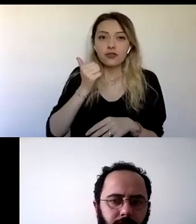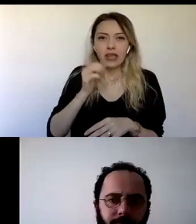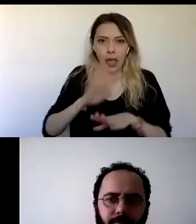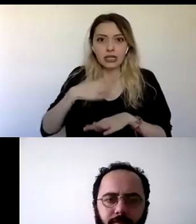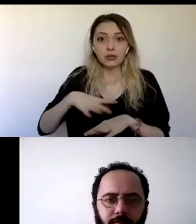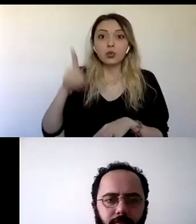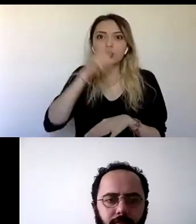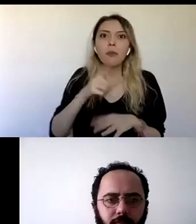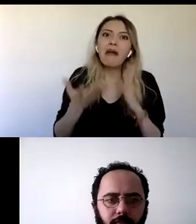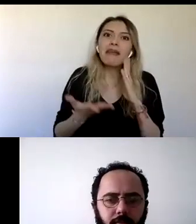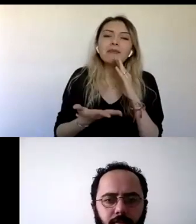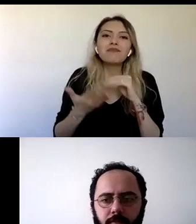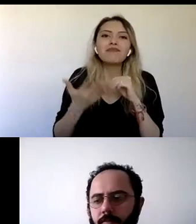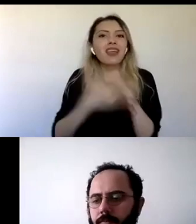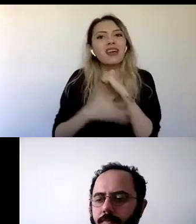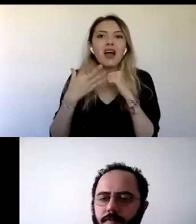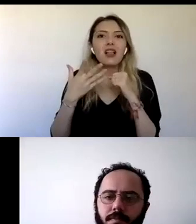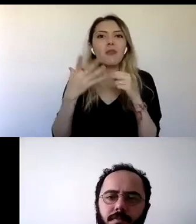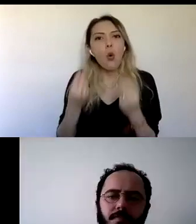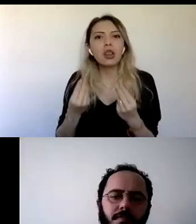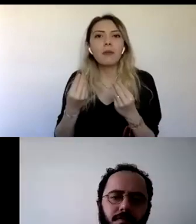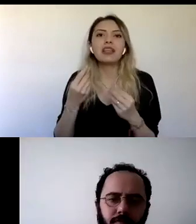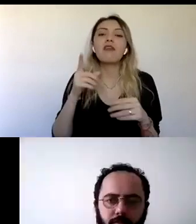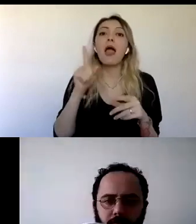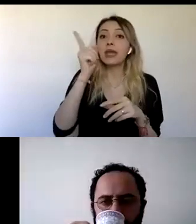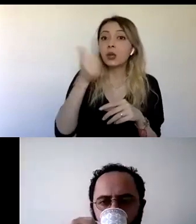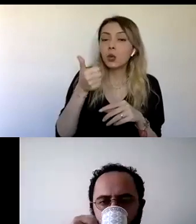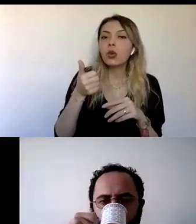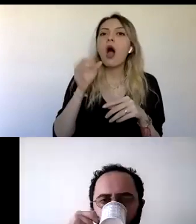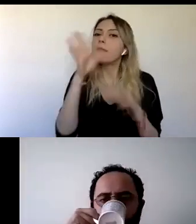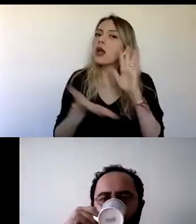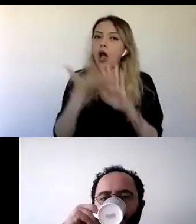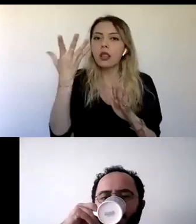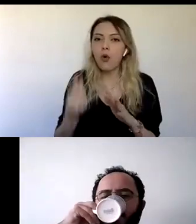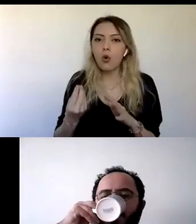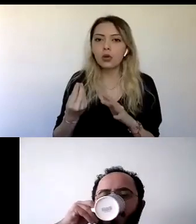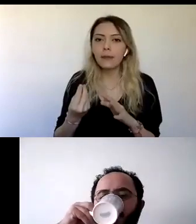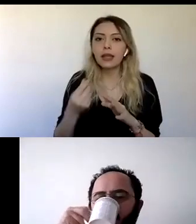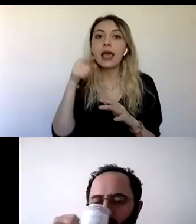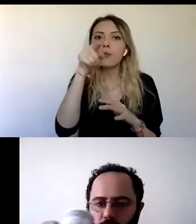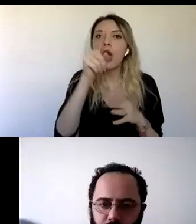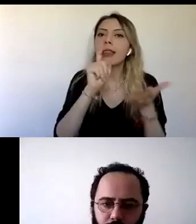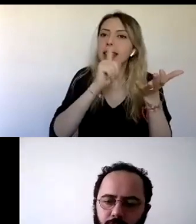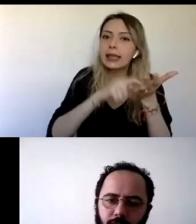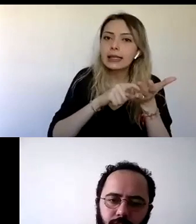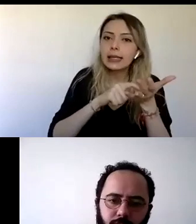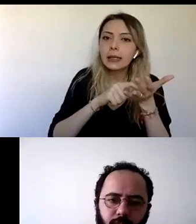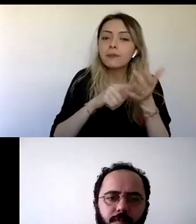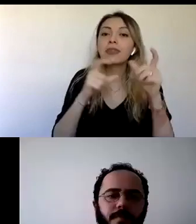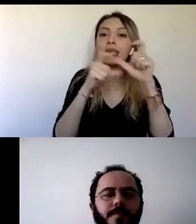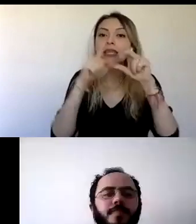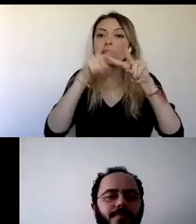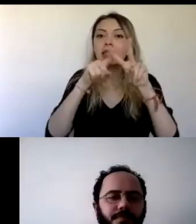da bu haberi bir gün kaldırmak zorunda olabilir. Gelip buraya yine web archive'da sağ kısma Save Page Now diyorum. Sayfayı kaydettiğim